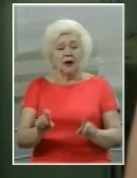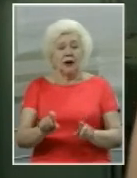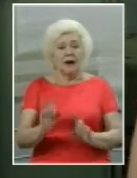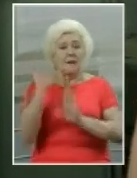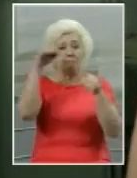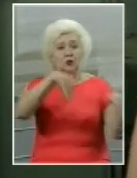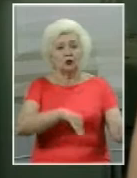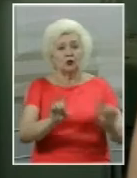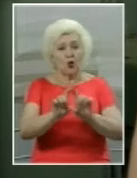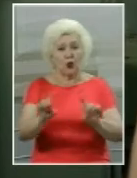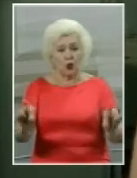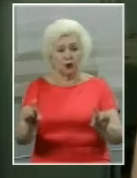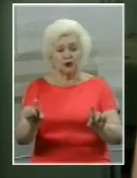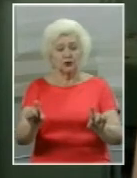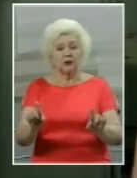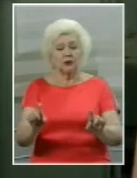морського коледжу